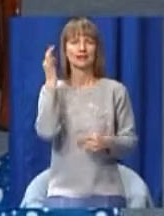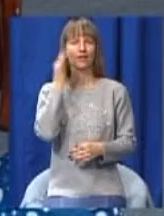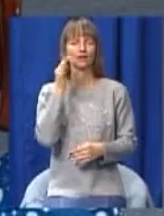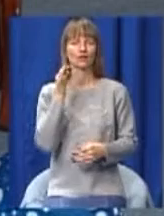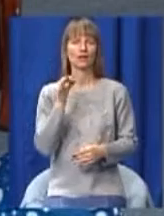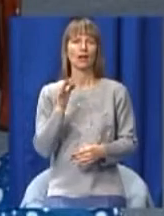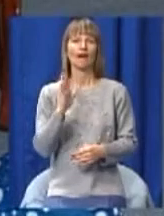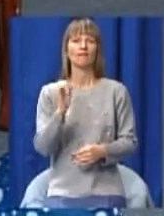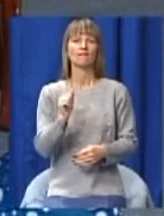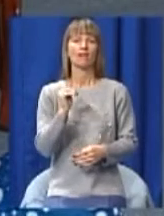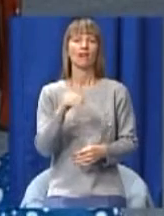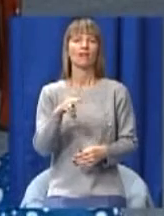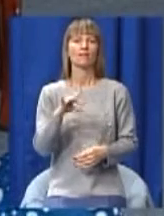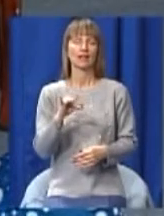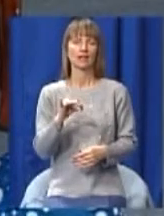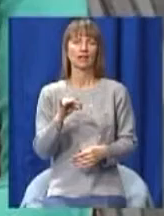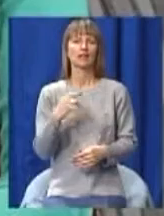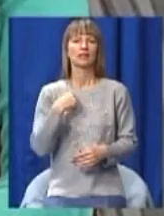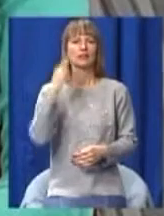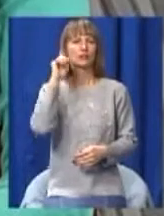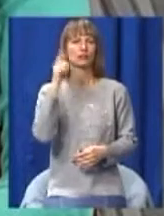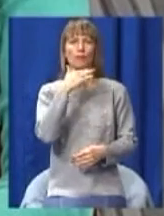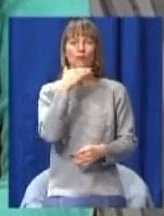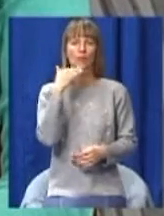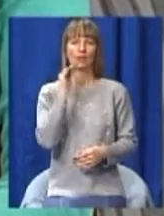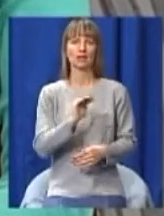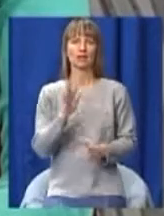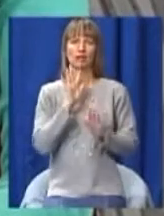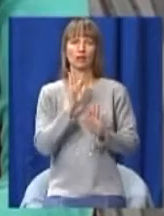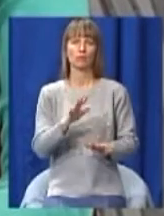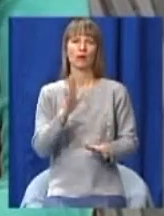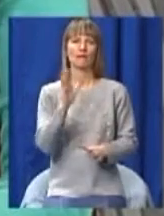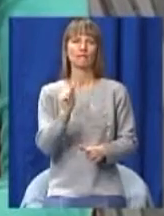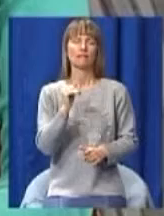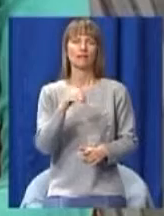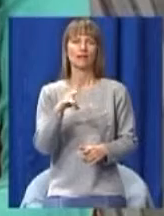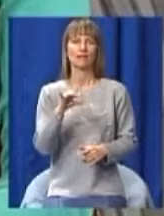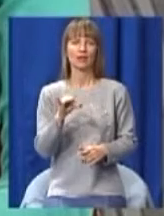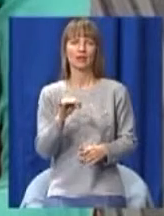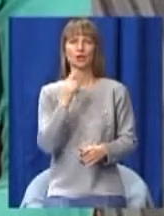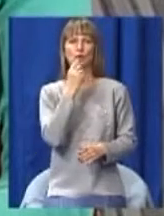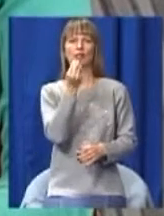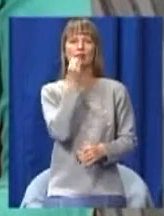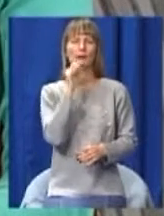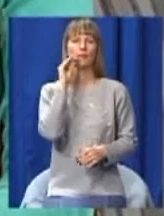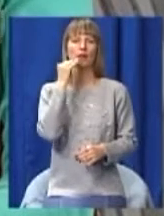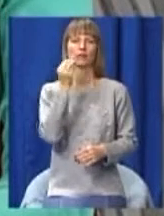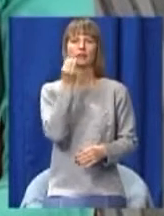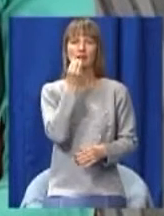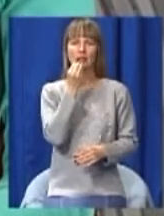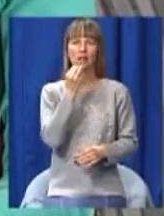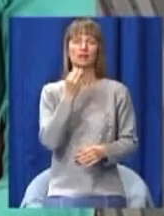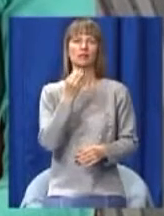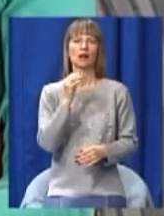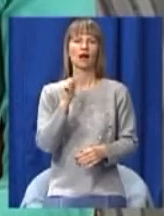щодо вафель. Знаєш, що дуже багато малечі не полюбляє вафлі. Цукерки їдять, там, я не знаю, печення